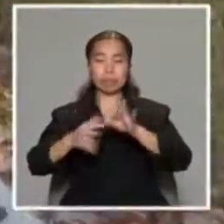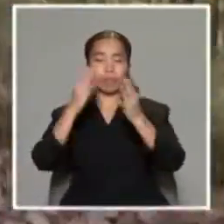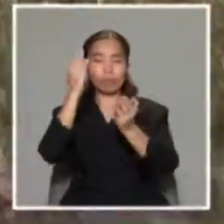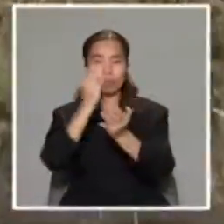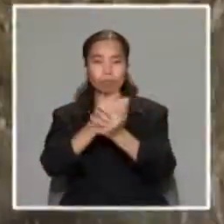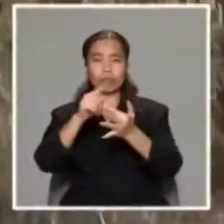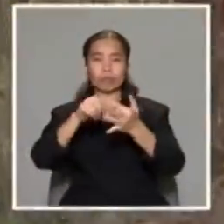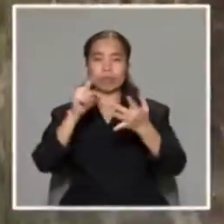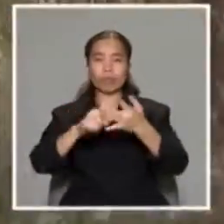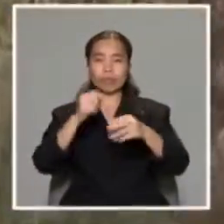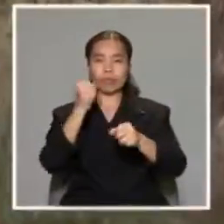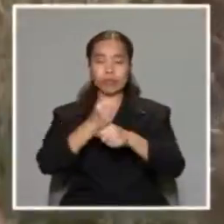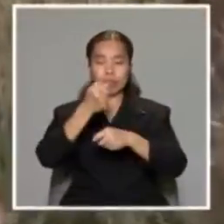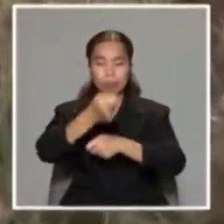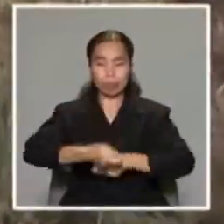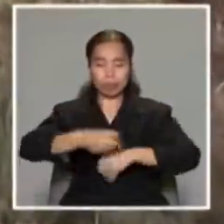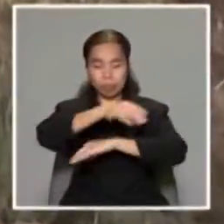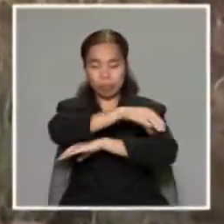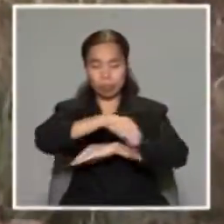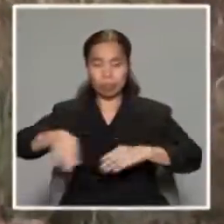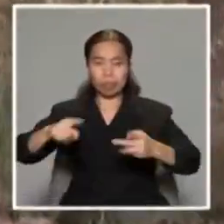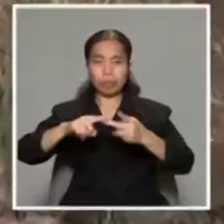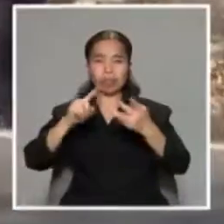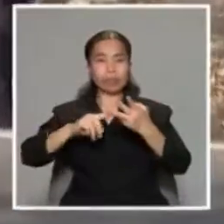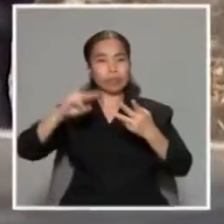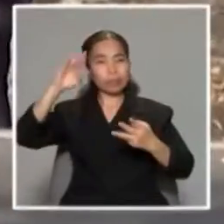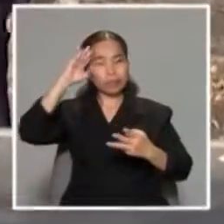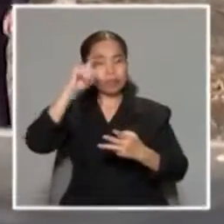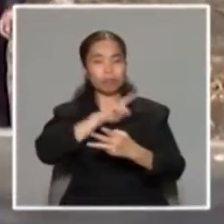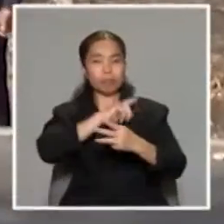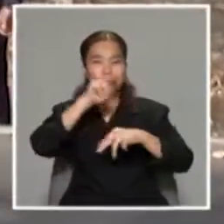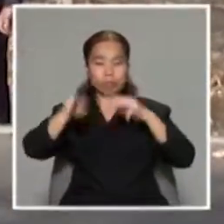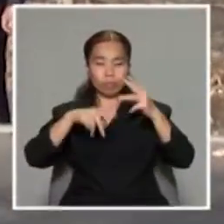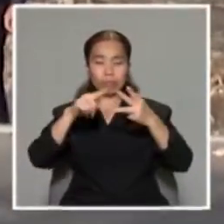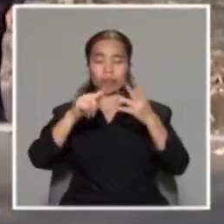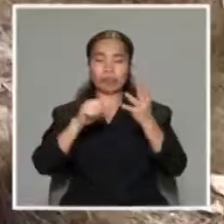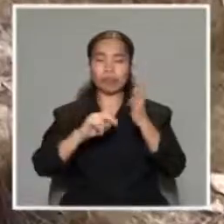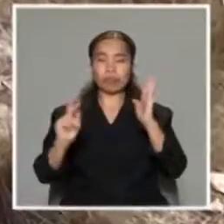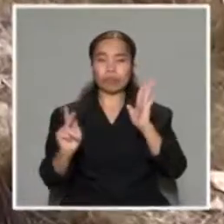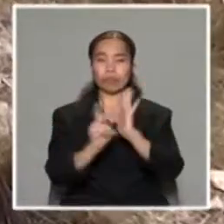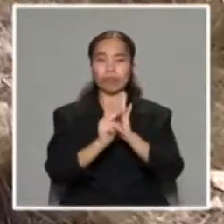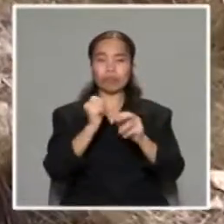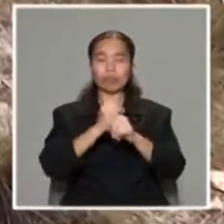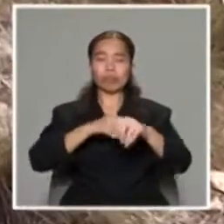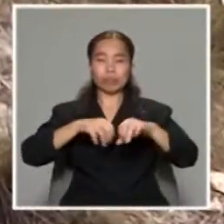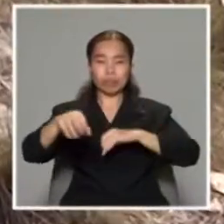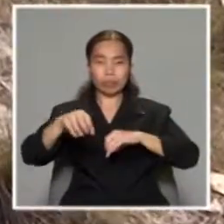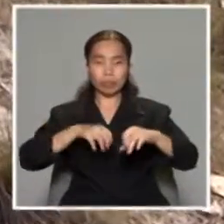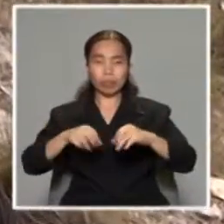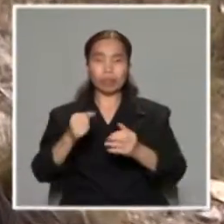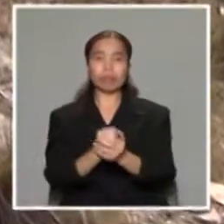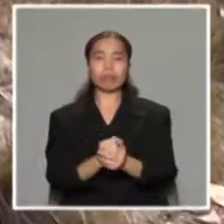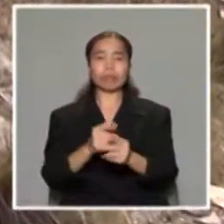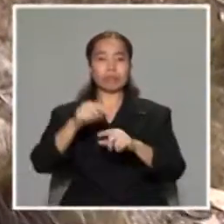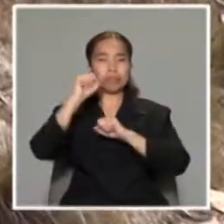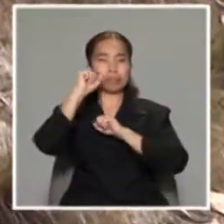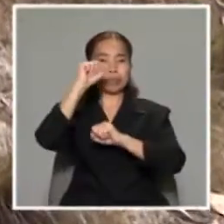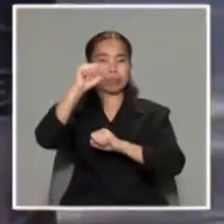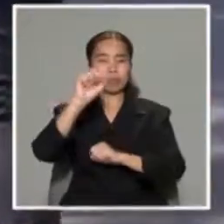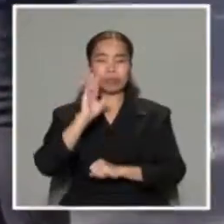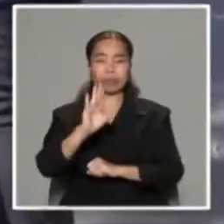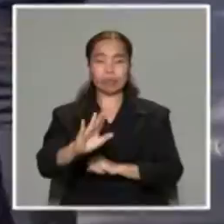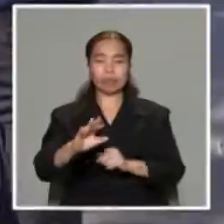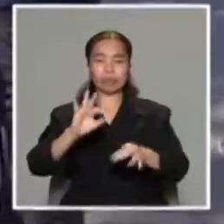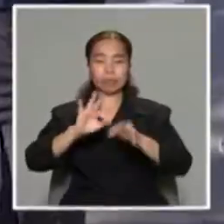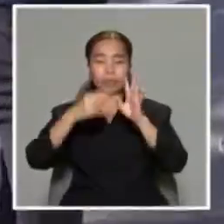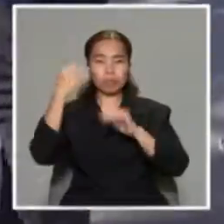แนวกั้นไฟสนธิกำลังราดตระเวนกำหนดกติกาจัดระเบียบการเผาประกาศเขตห้ามเผ